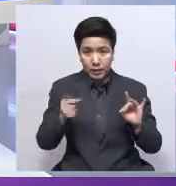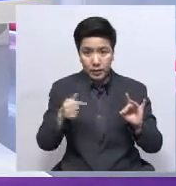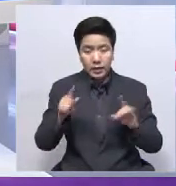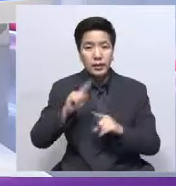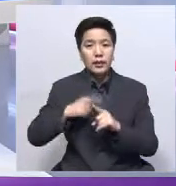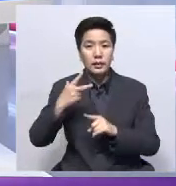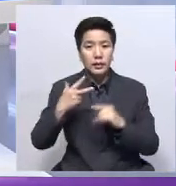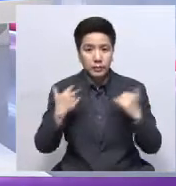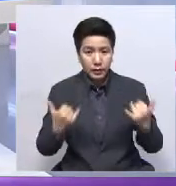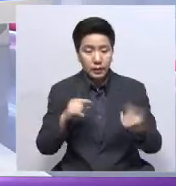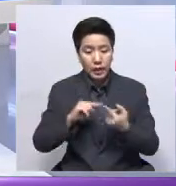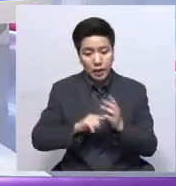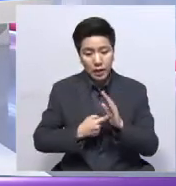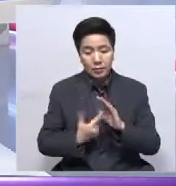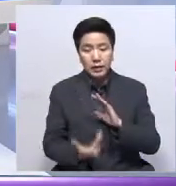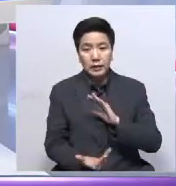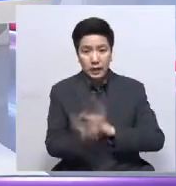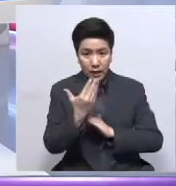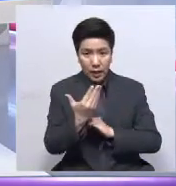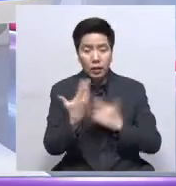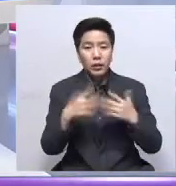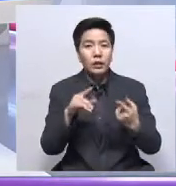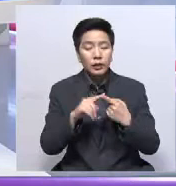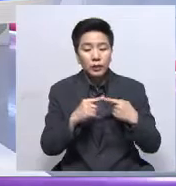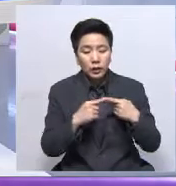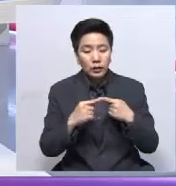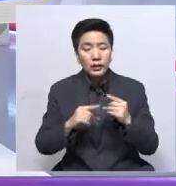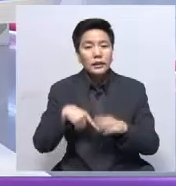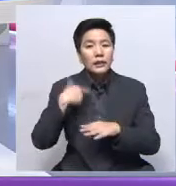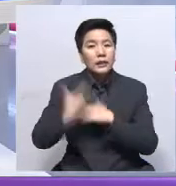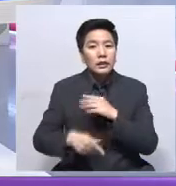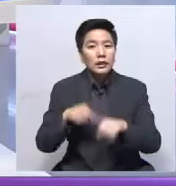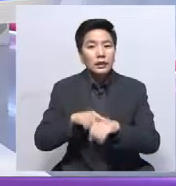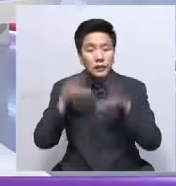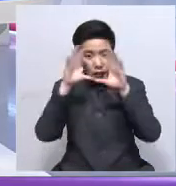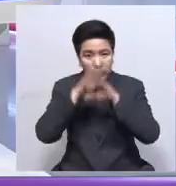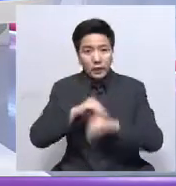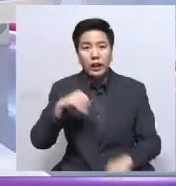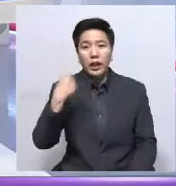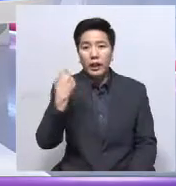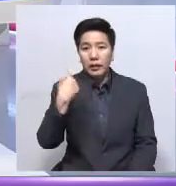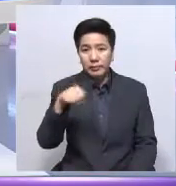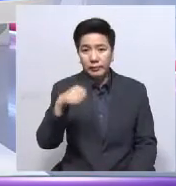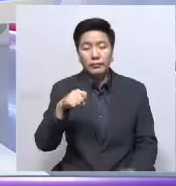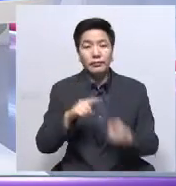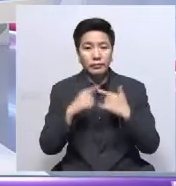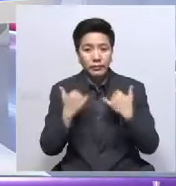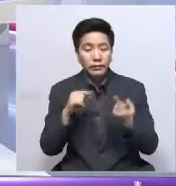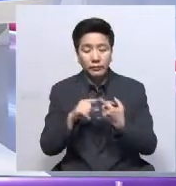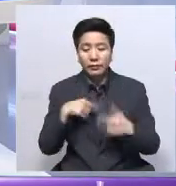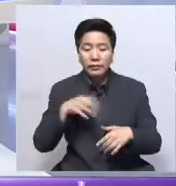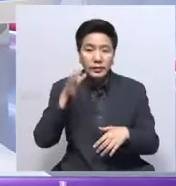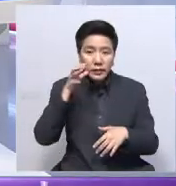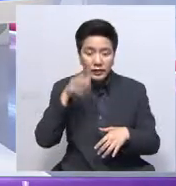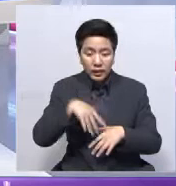มีนาคมด้วยเริ่มต้นตั้งแต่ช่วงเช้าๆแหละแล้วก็งานจะเริ่มประมาณเกือบ4 ทุ่มที่พระลานพระราชวังดุสิตแล้วก็ที่บริเวณสนามเ